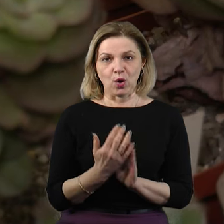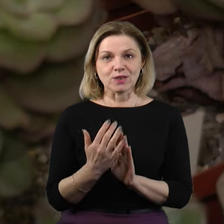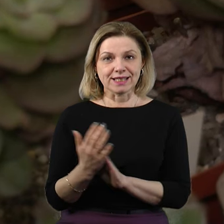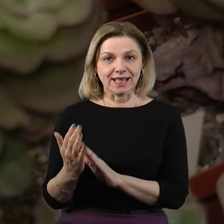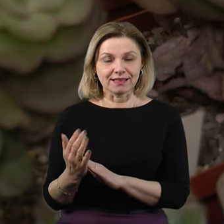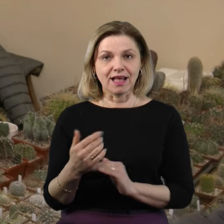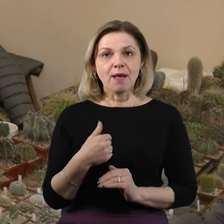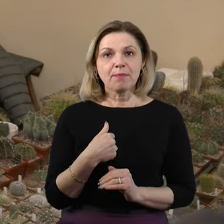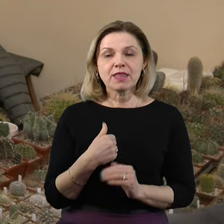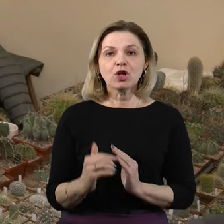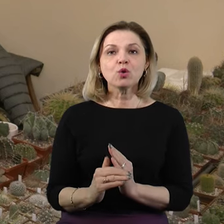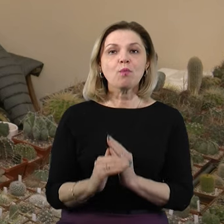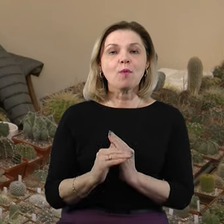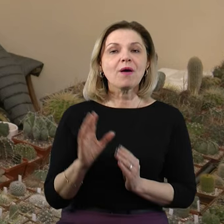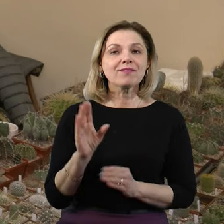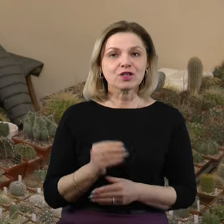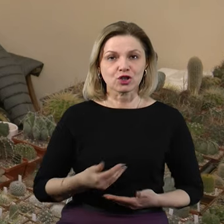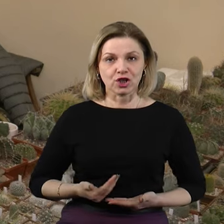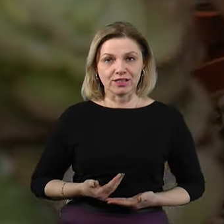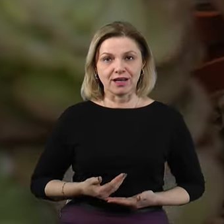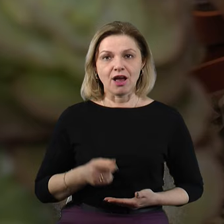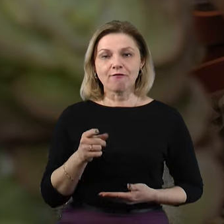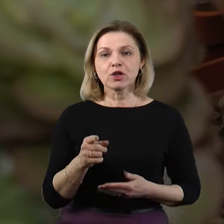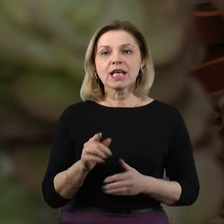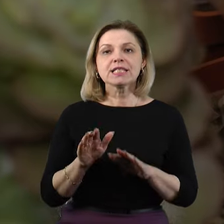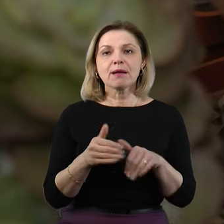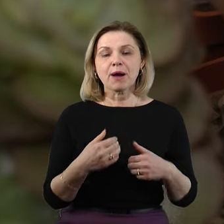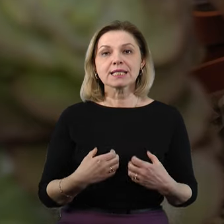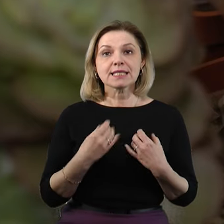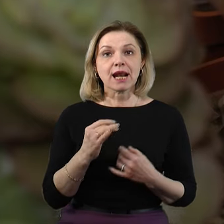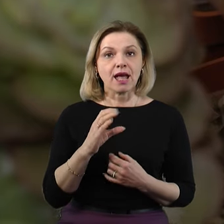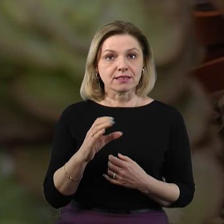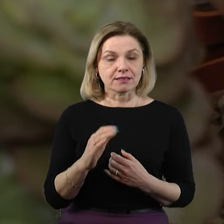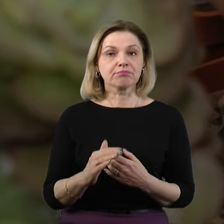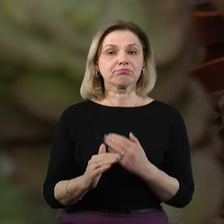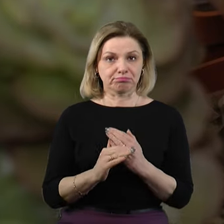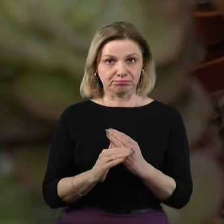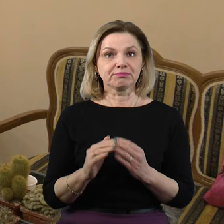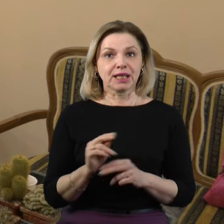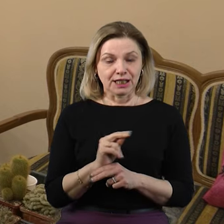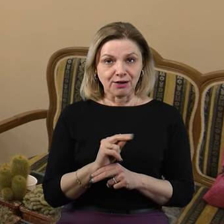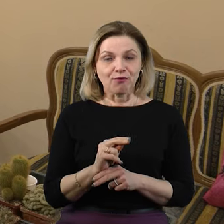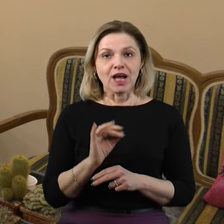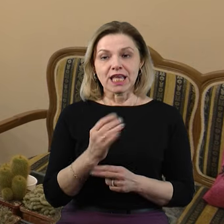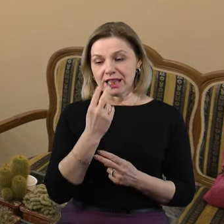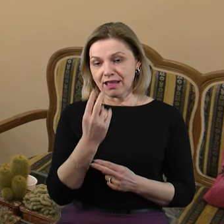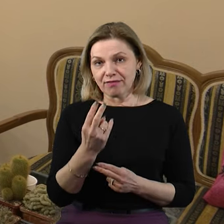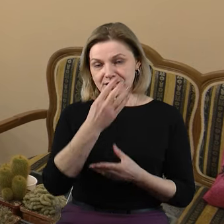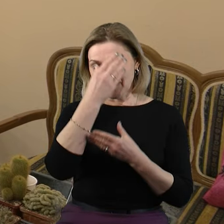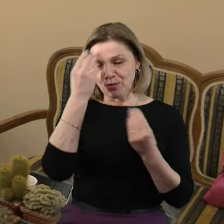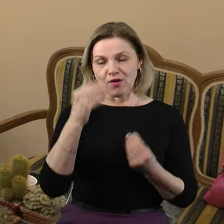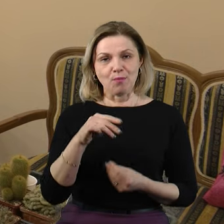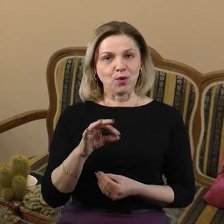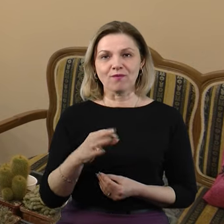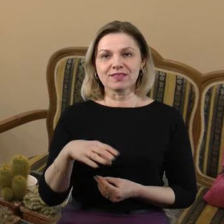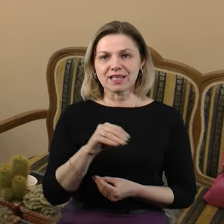Наприклад вони допомагали все життя вони знімають стрес І коли ти на них смотриш дивишся і ти забуваєш